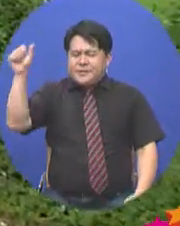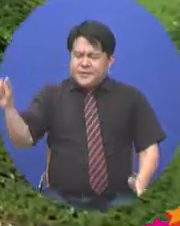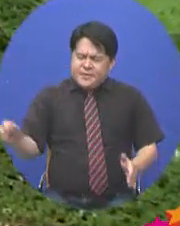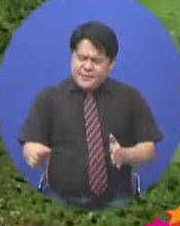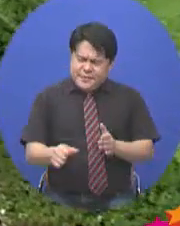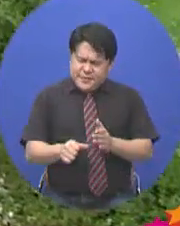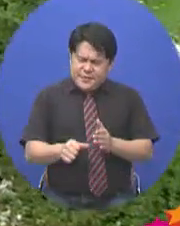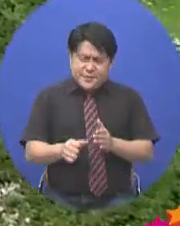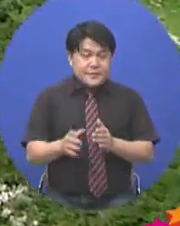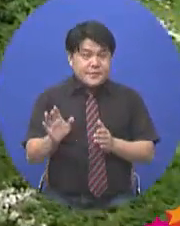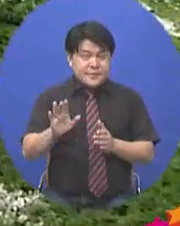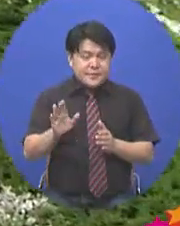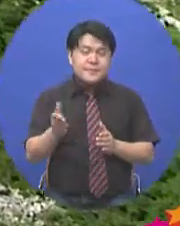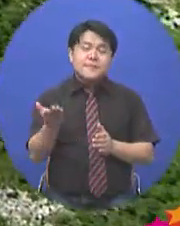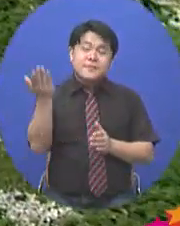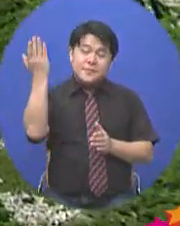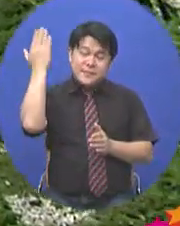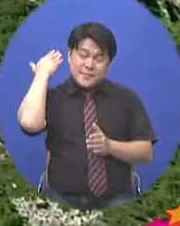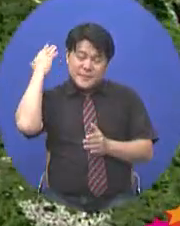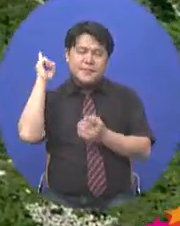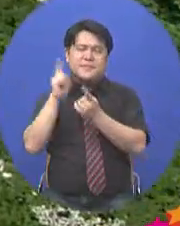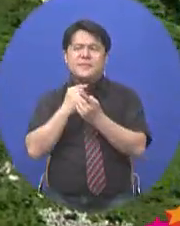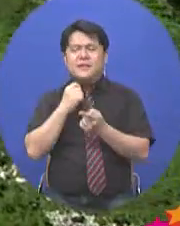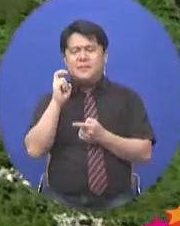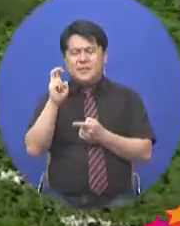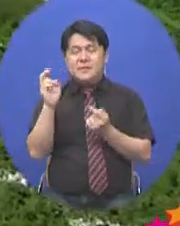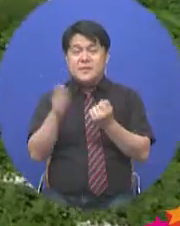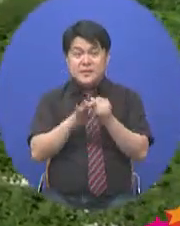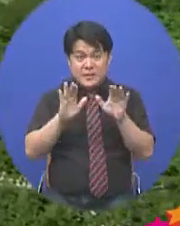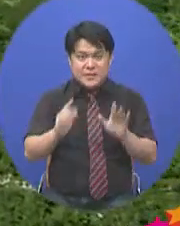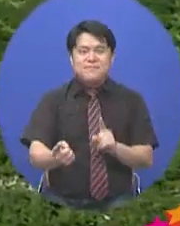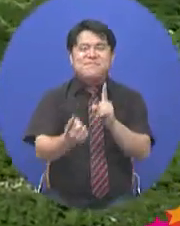평생의 인연일 거야.